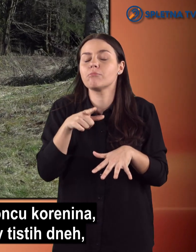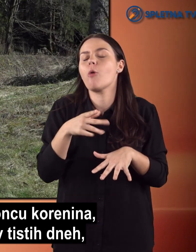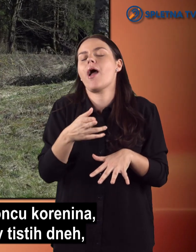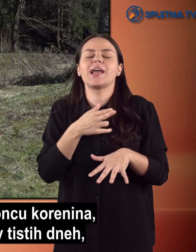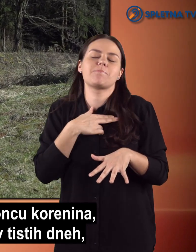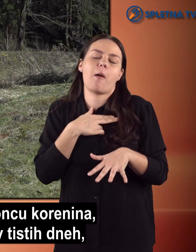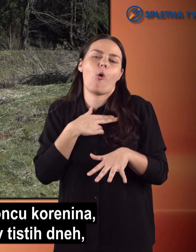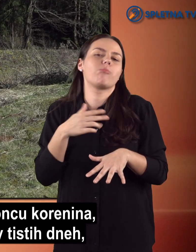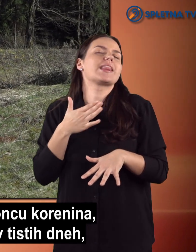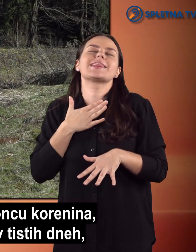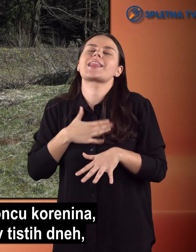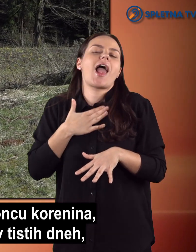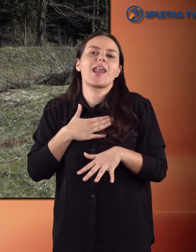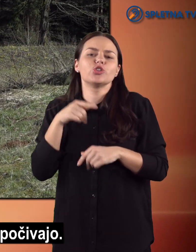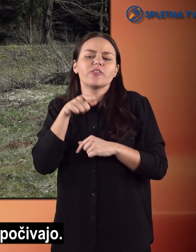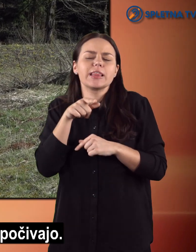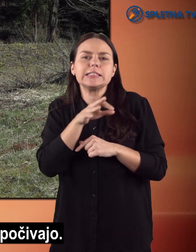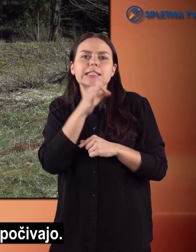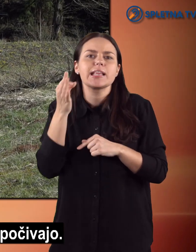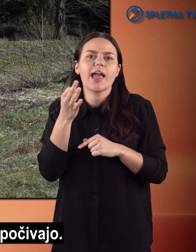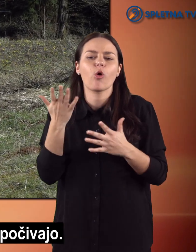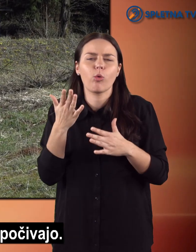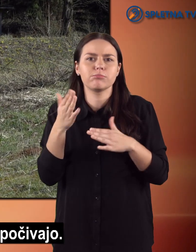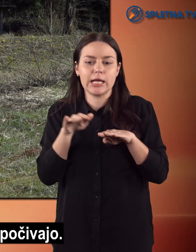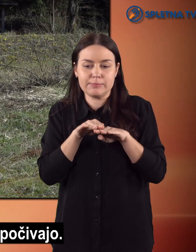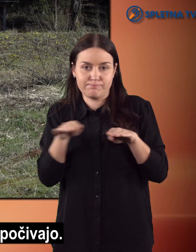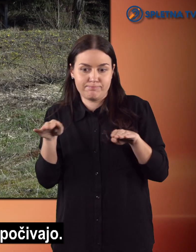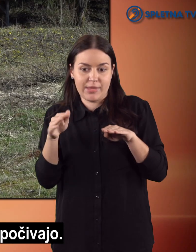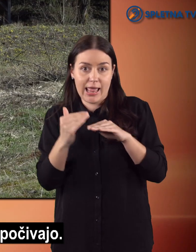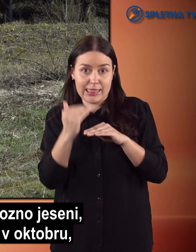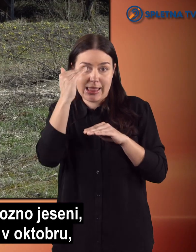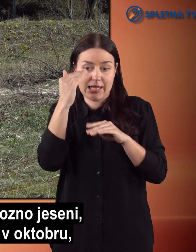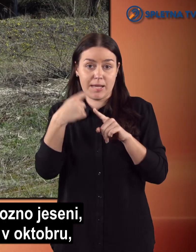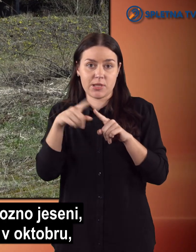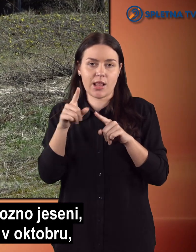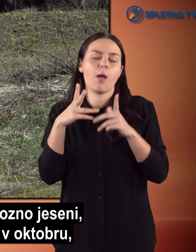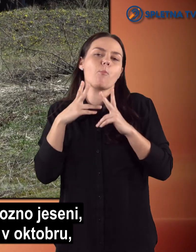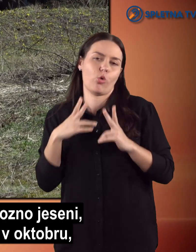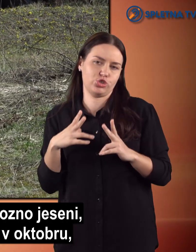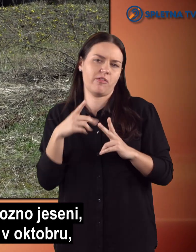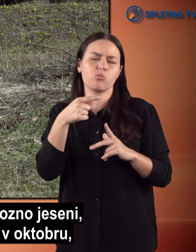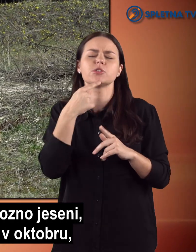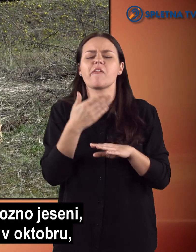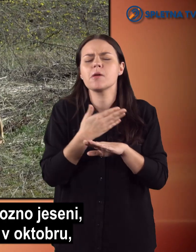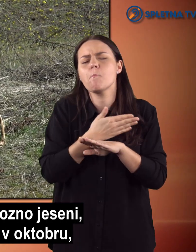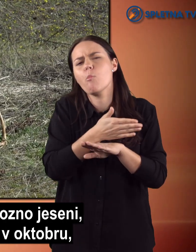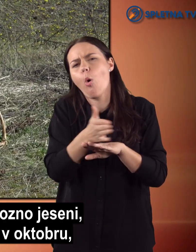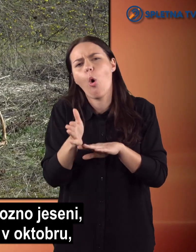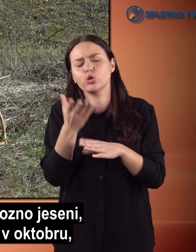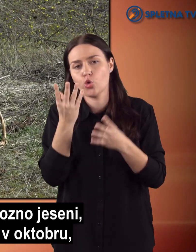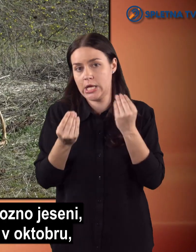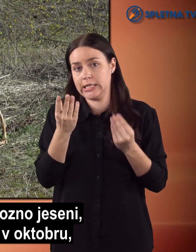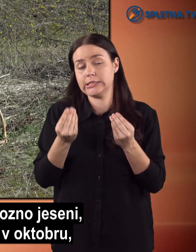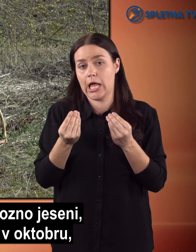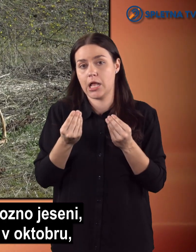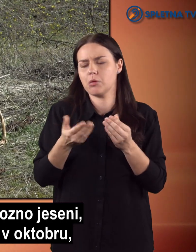imamo najrajši v tistih dneh, ko nadzemni deli počivajo. To se pravi pozno jeseni, a ne.